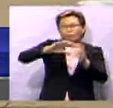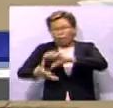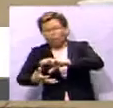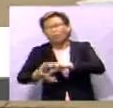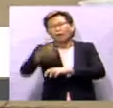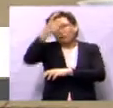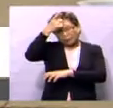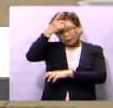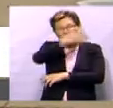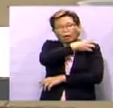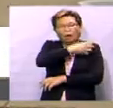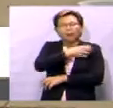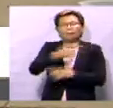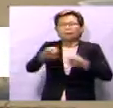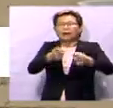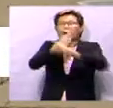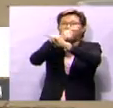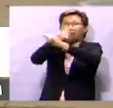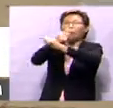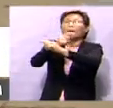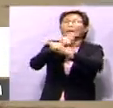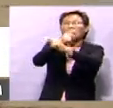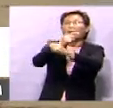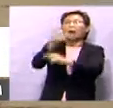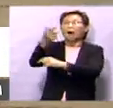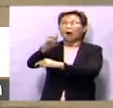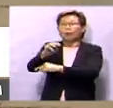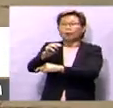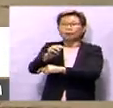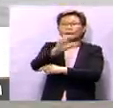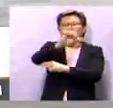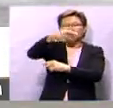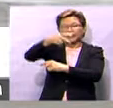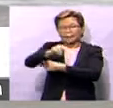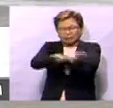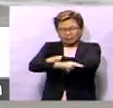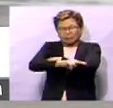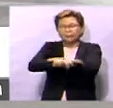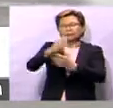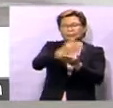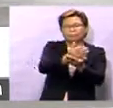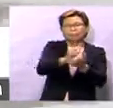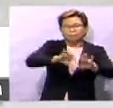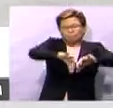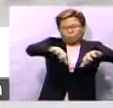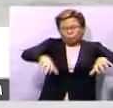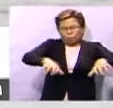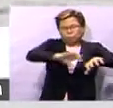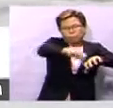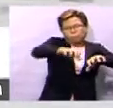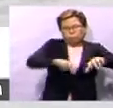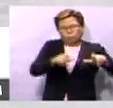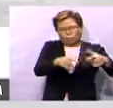Colonel Pertahanan Awam Cik Adam A. Rahman, anggota Pertahanan Awam APM Negeri dibahagikan kepada beberapa